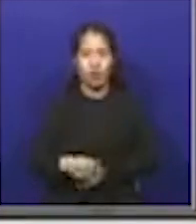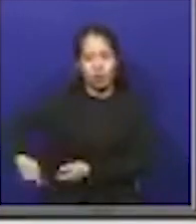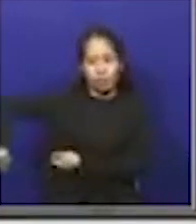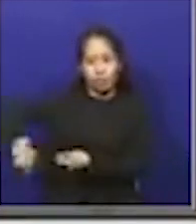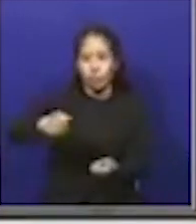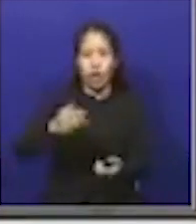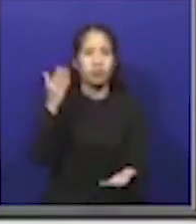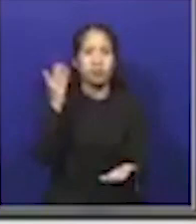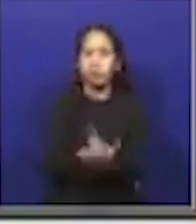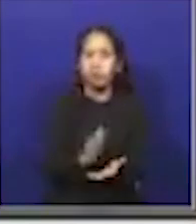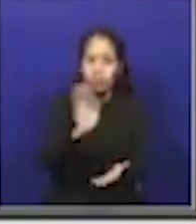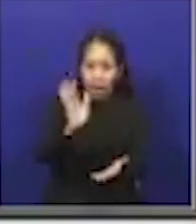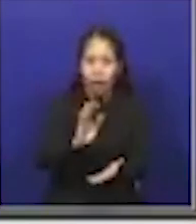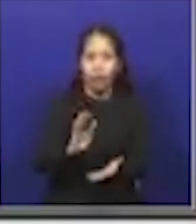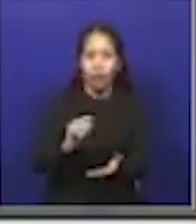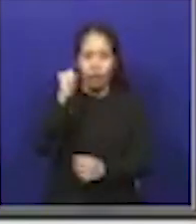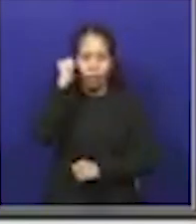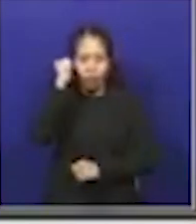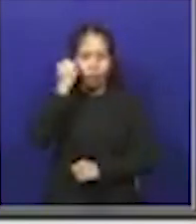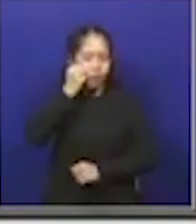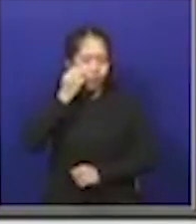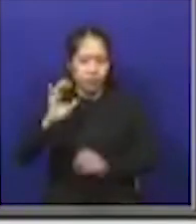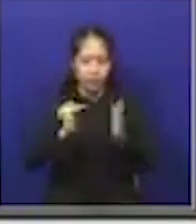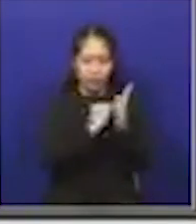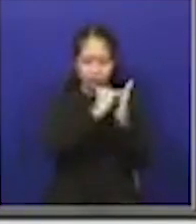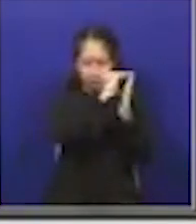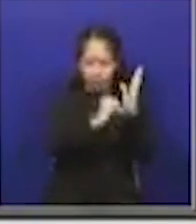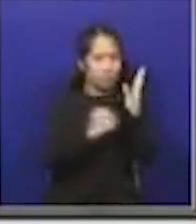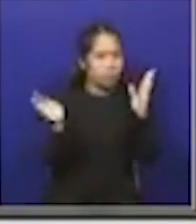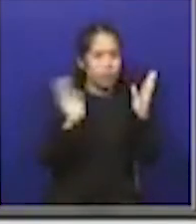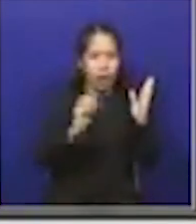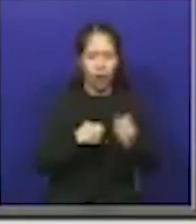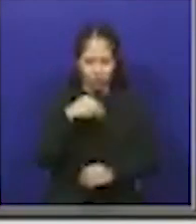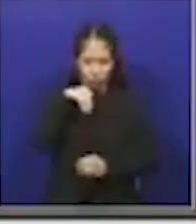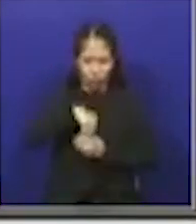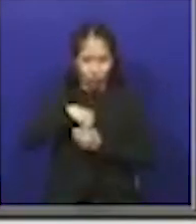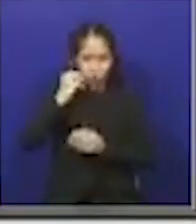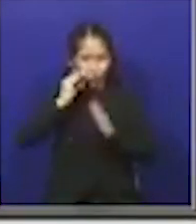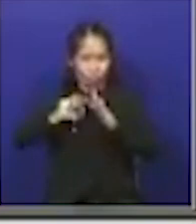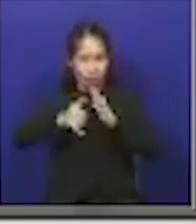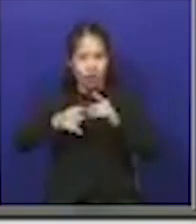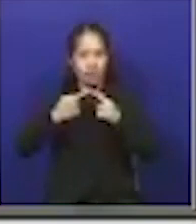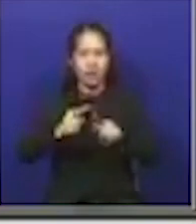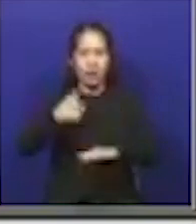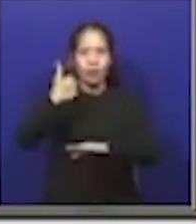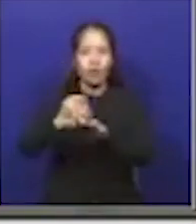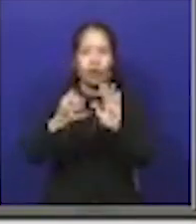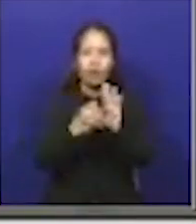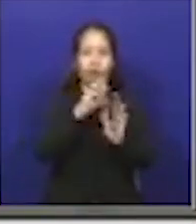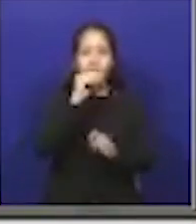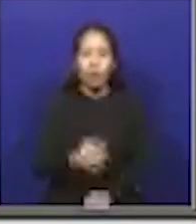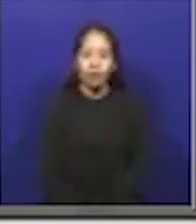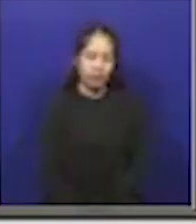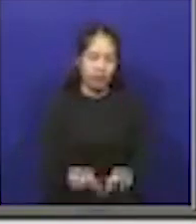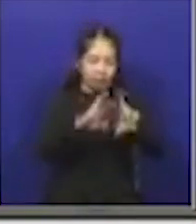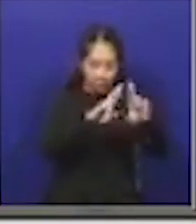านต์ไม่ให้เดินทางออกต่างจังหวัดให้อยู่สงบนิ่งแต่ผู้ว่ากทม.ออกมาประกาศว่าปิดกิจการ